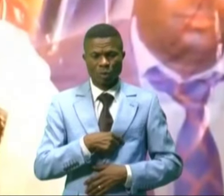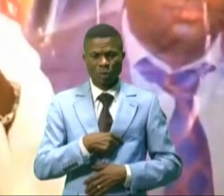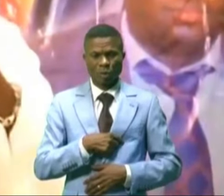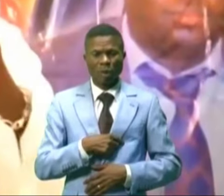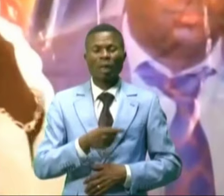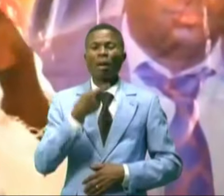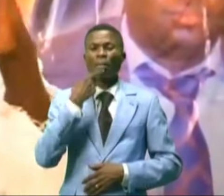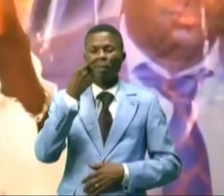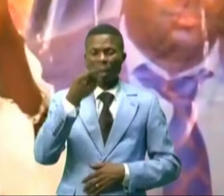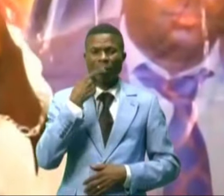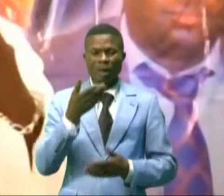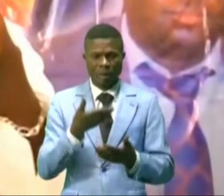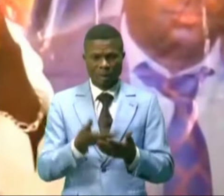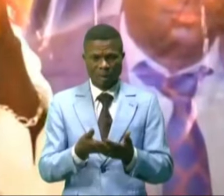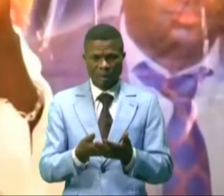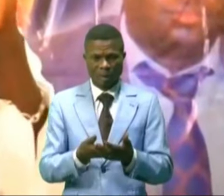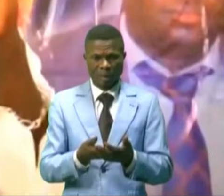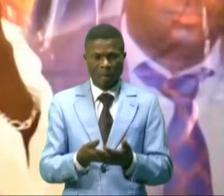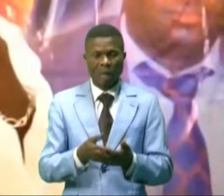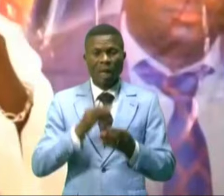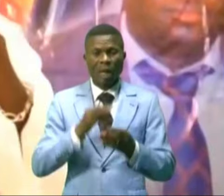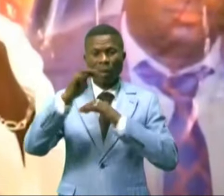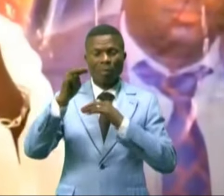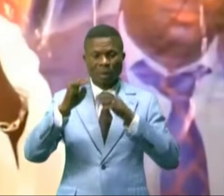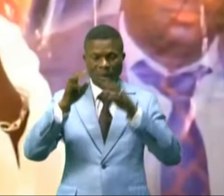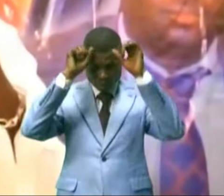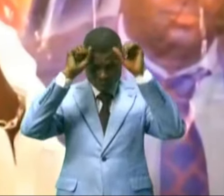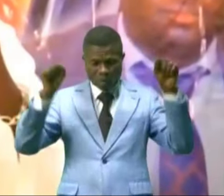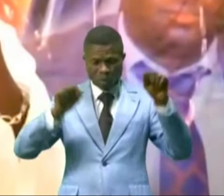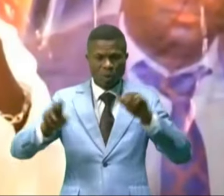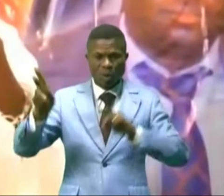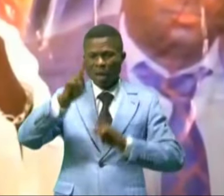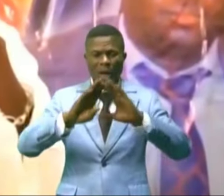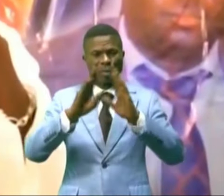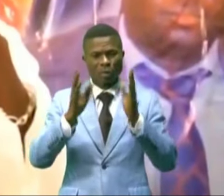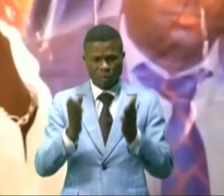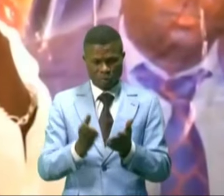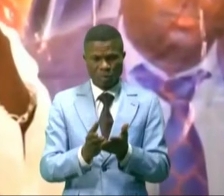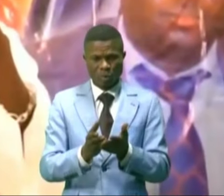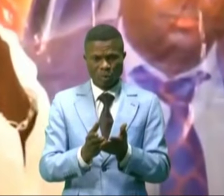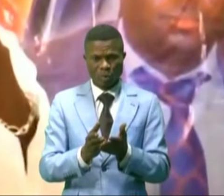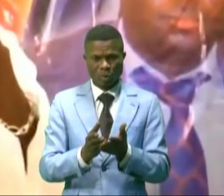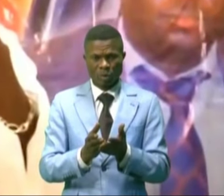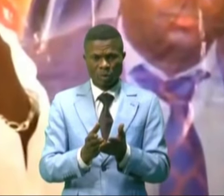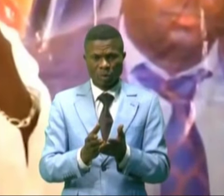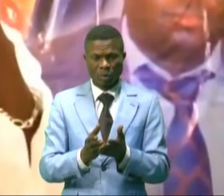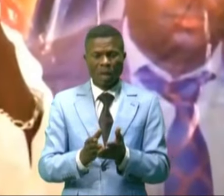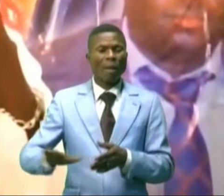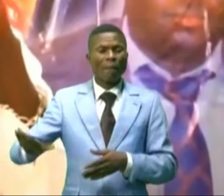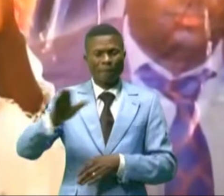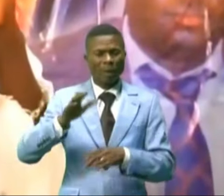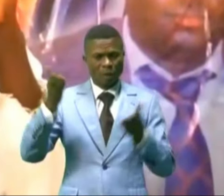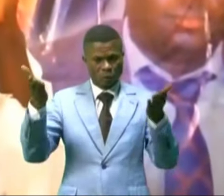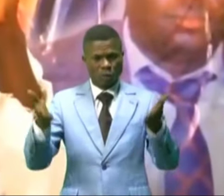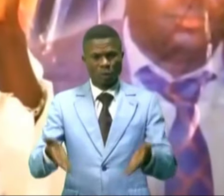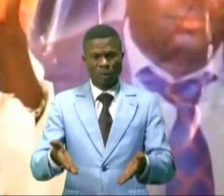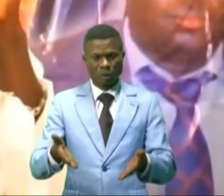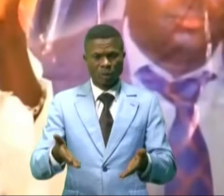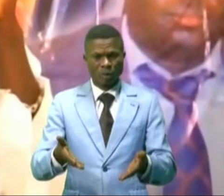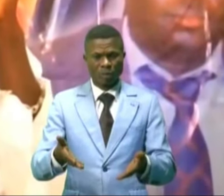prononcer. C'est de passer le message d'apaisement à toute la population, d'où qu'il soit, que